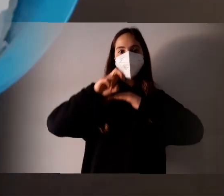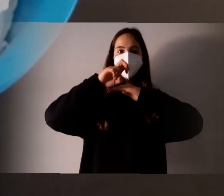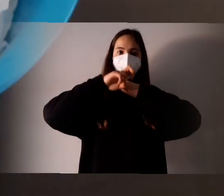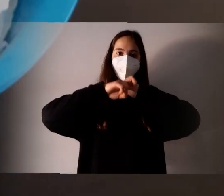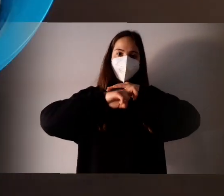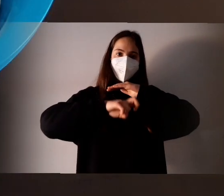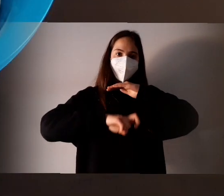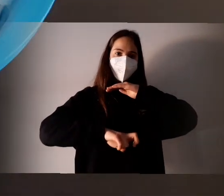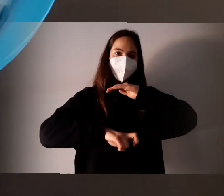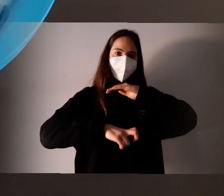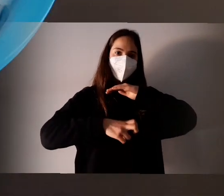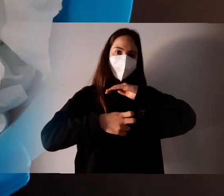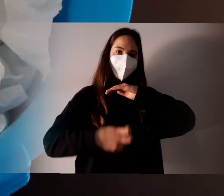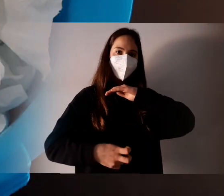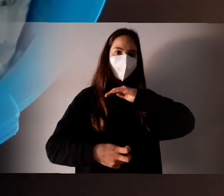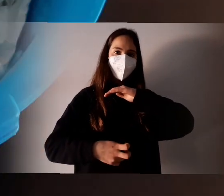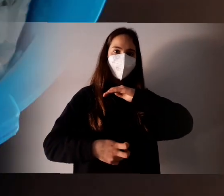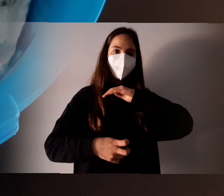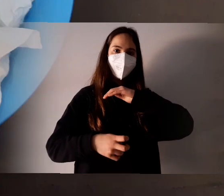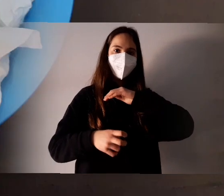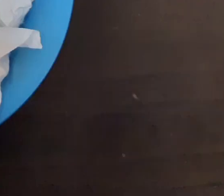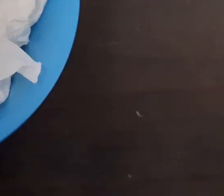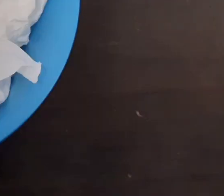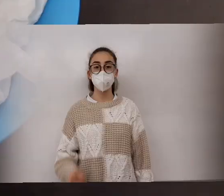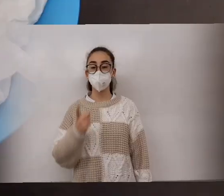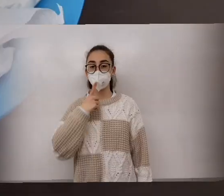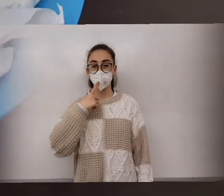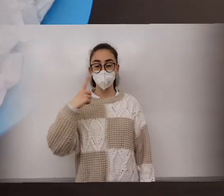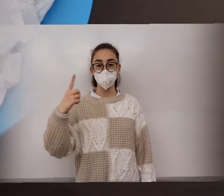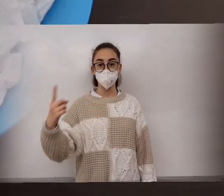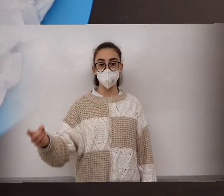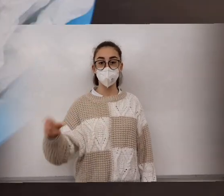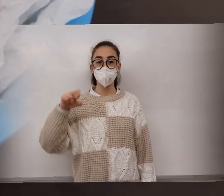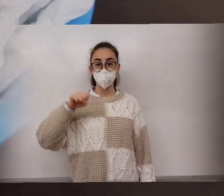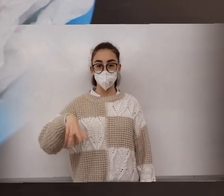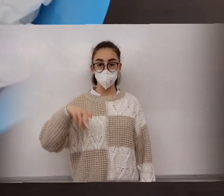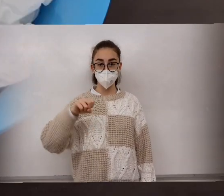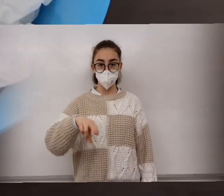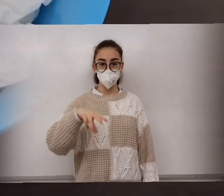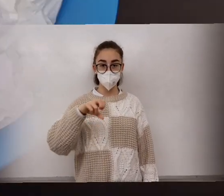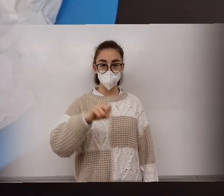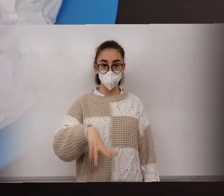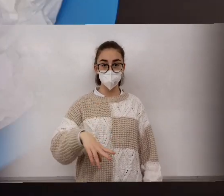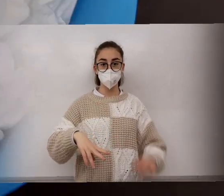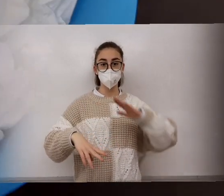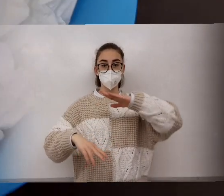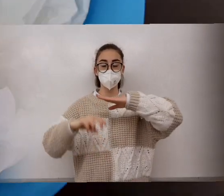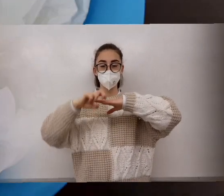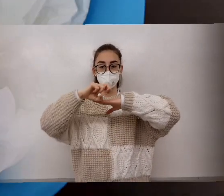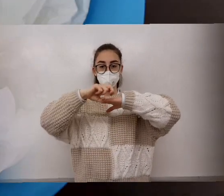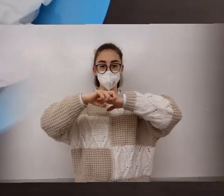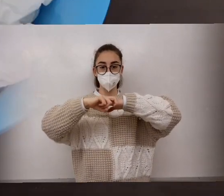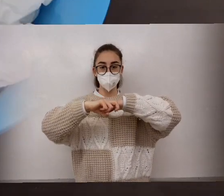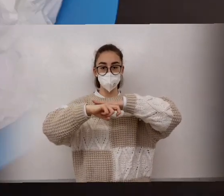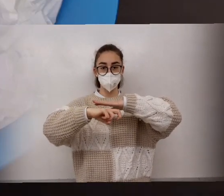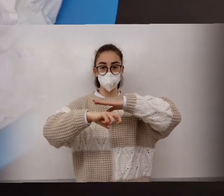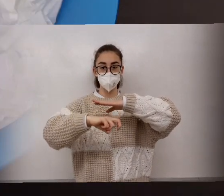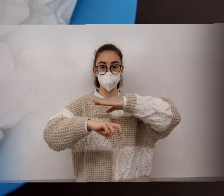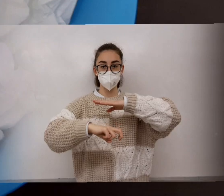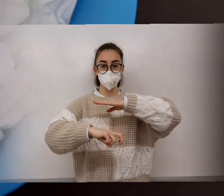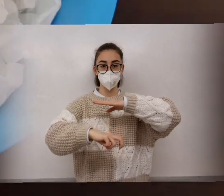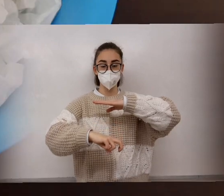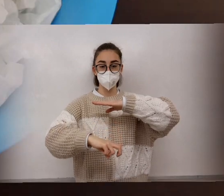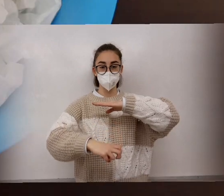sentit té morir esgotada per un esforç inútil." Dit això, va deixar de moure les cames i es va enfonsar ràpidament,